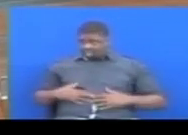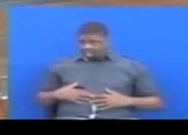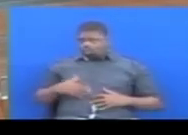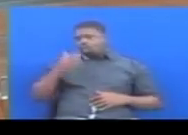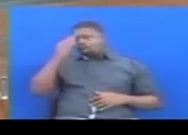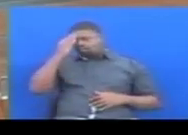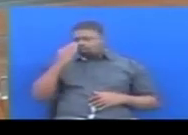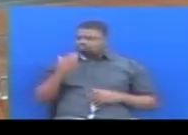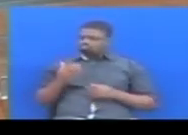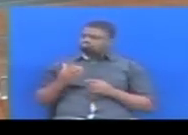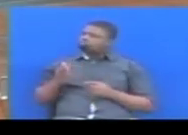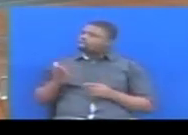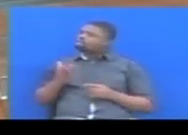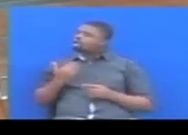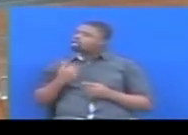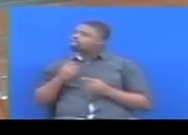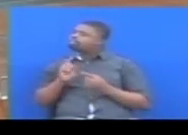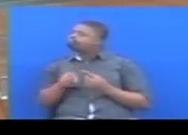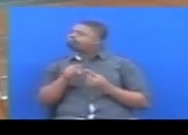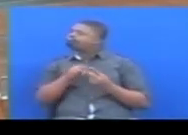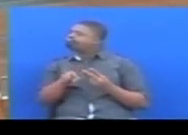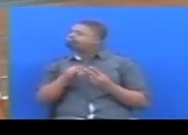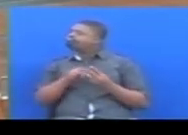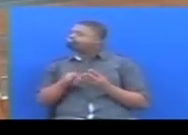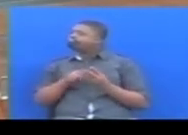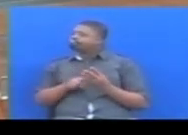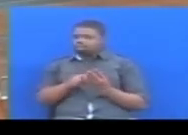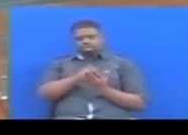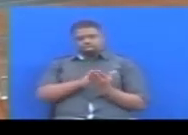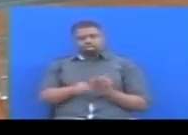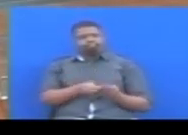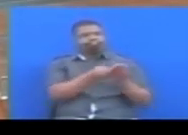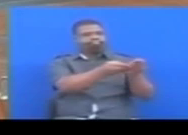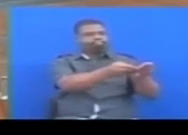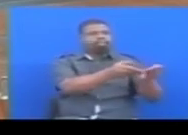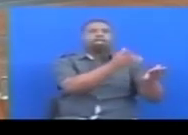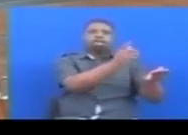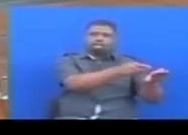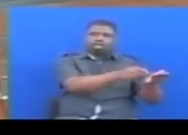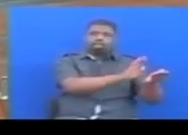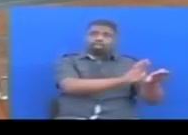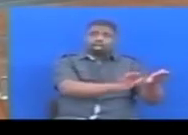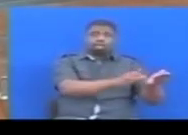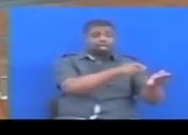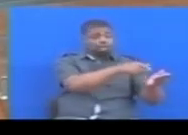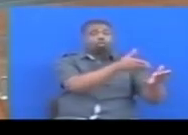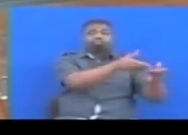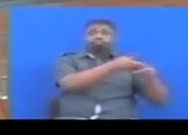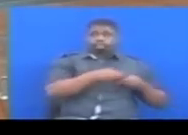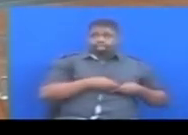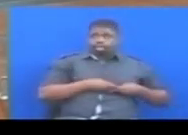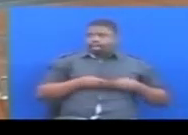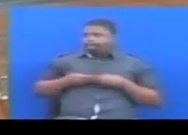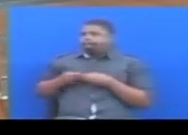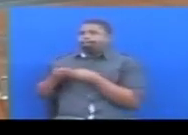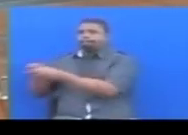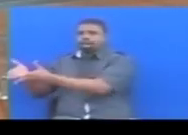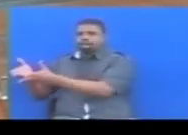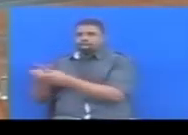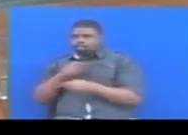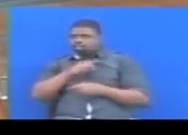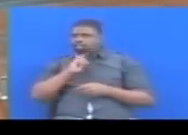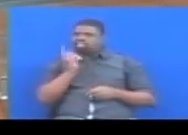ya huduma na dawa, vitendanishi na vifaa tiba, na wao kuingiza katika mipango yao na kuagiza kutoka MSD. Kama nilivyosema katika jibu langu la